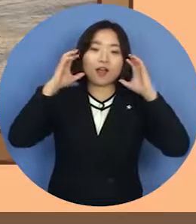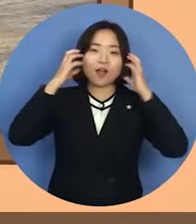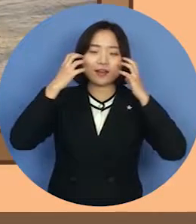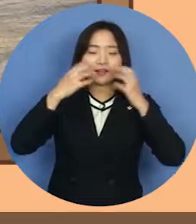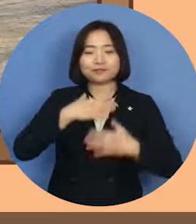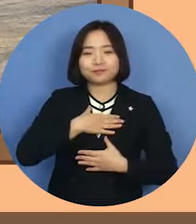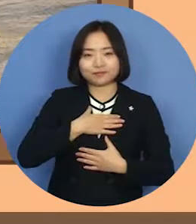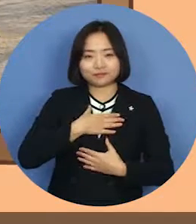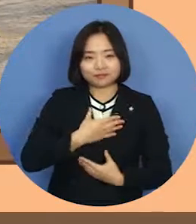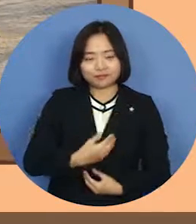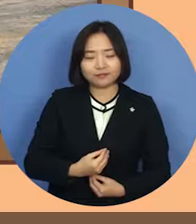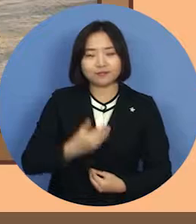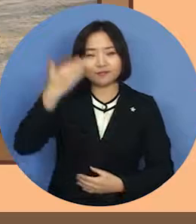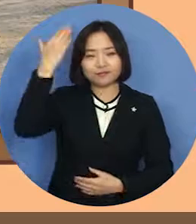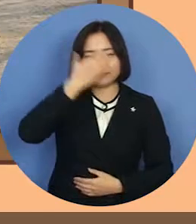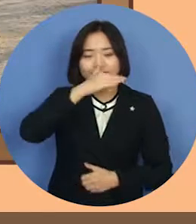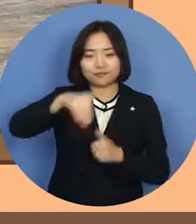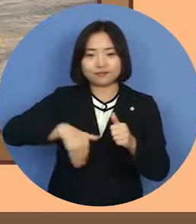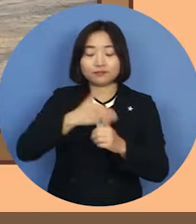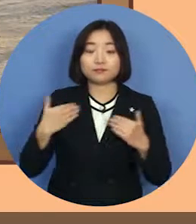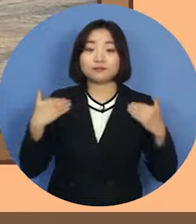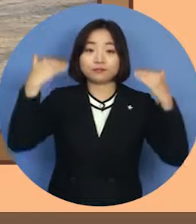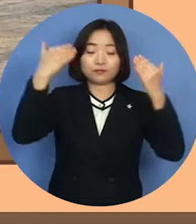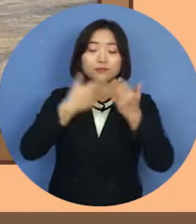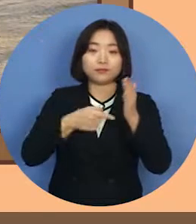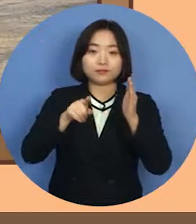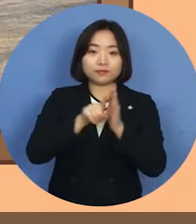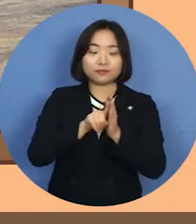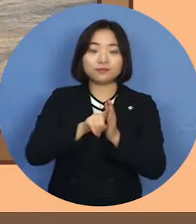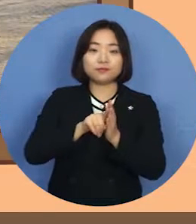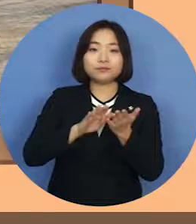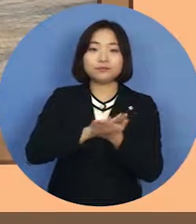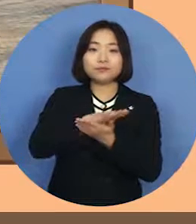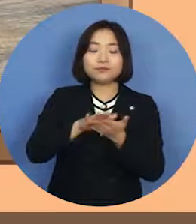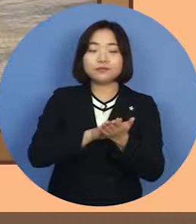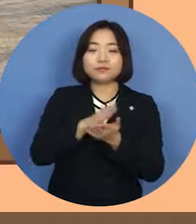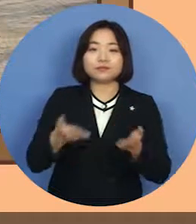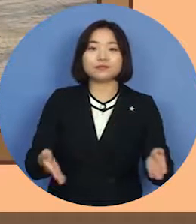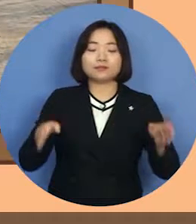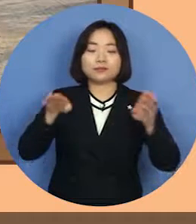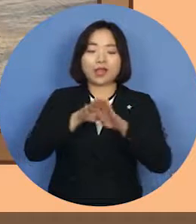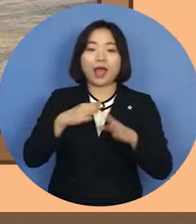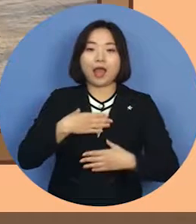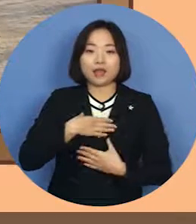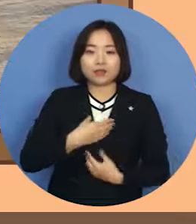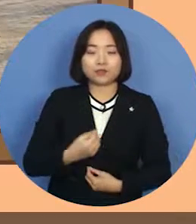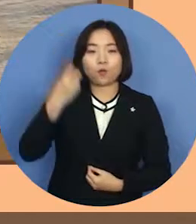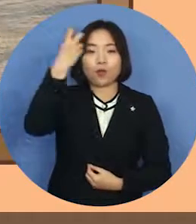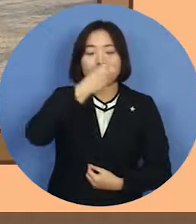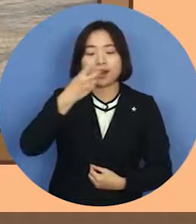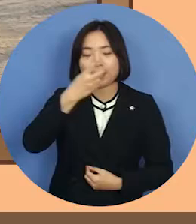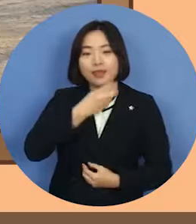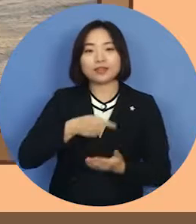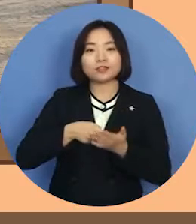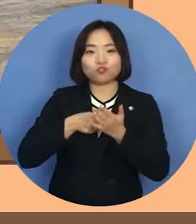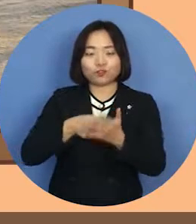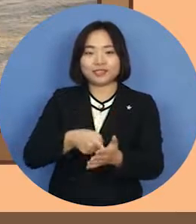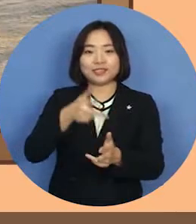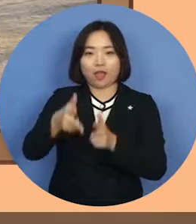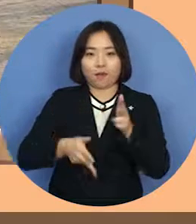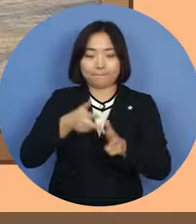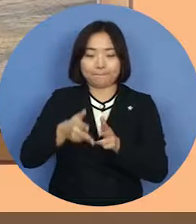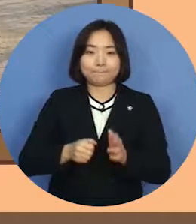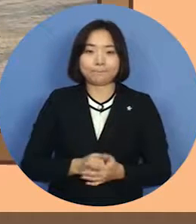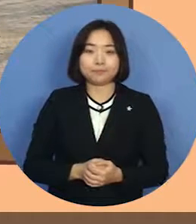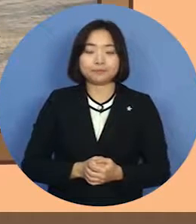천안시는 어린이가 안전하고 쾌적한 환경에서 자랄 수 있도록 어린이 놀이시설 안전관리 추진 계획을 시행합니다. 이번